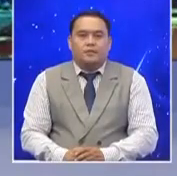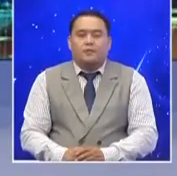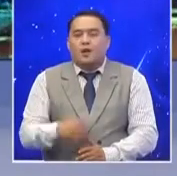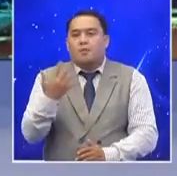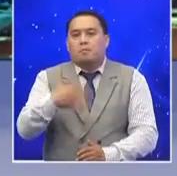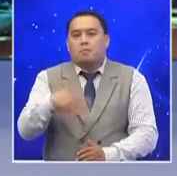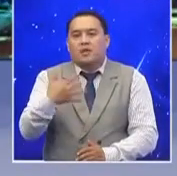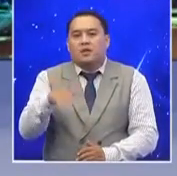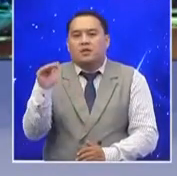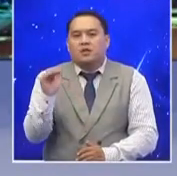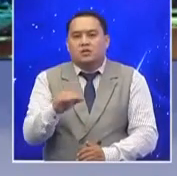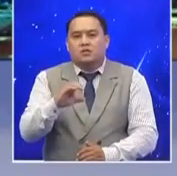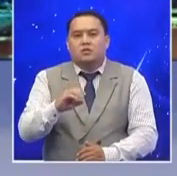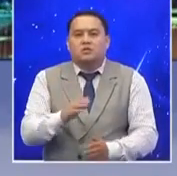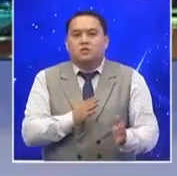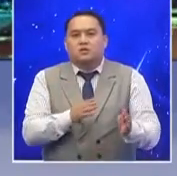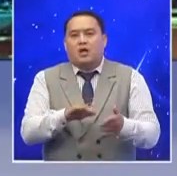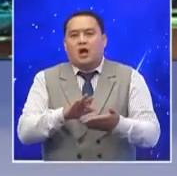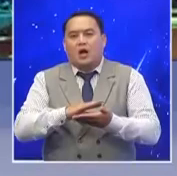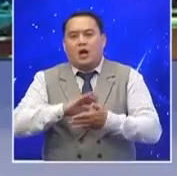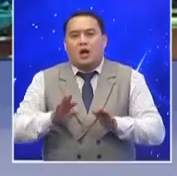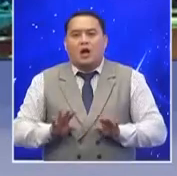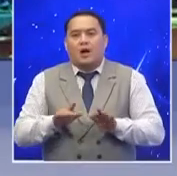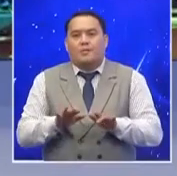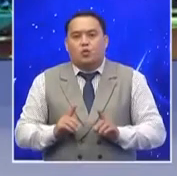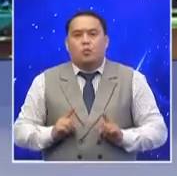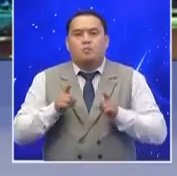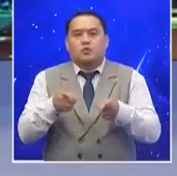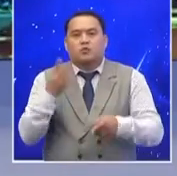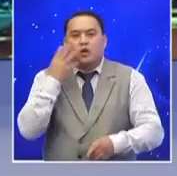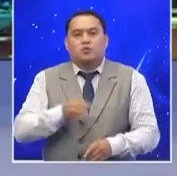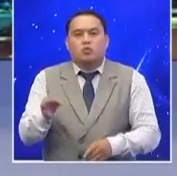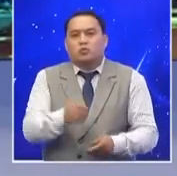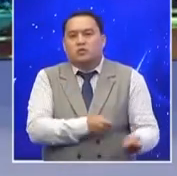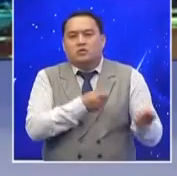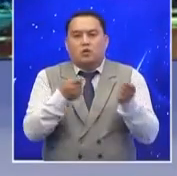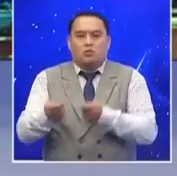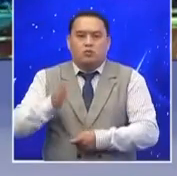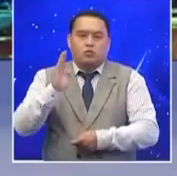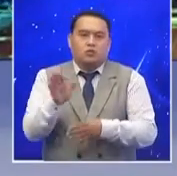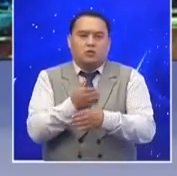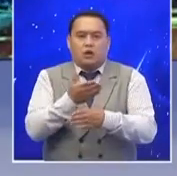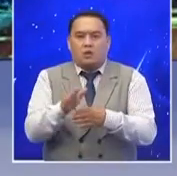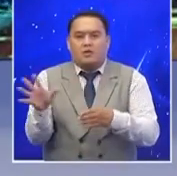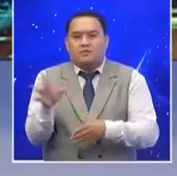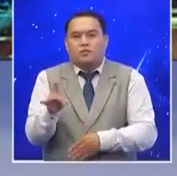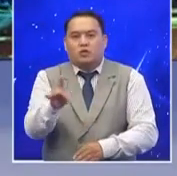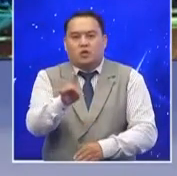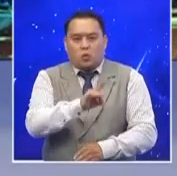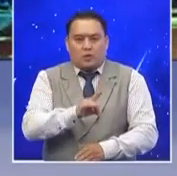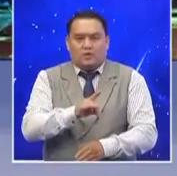Более 55 тысяч стационарных компьютеров поступят в ближайшее время в Алматинскую область. Они будут распределены по всему